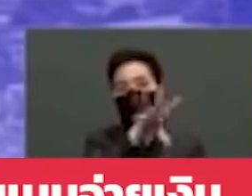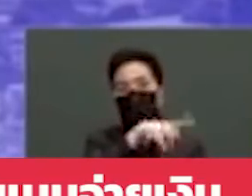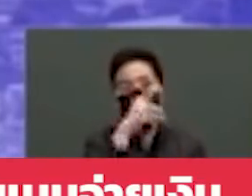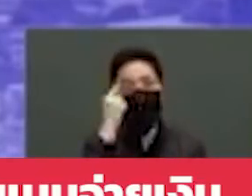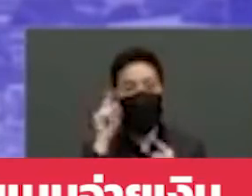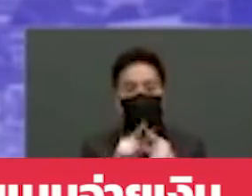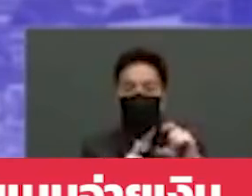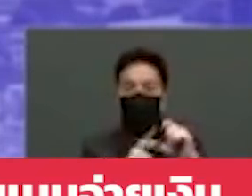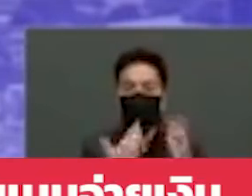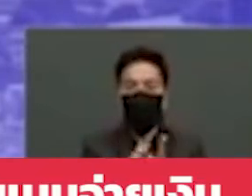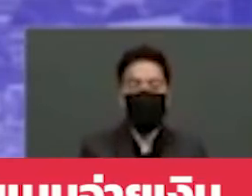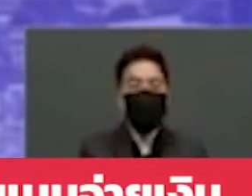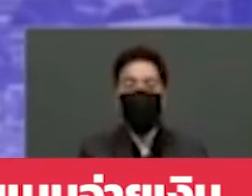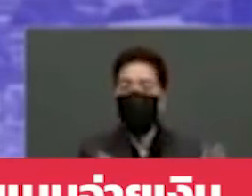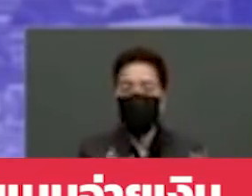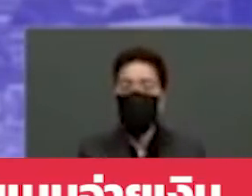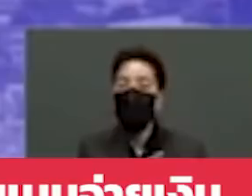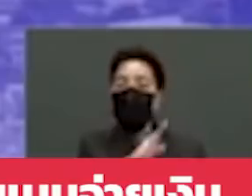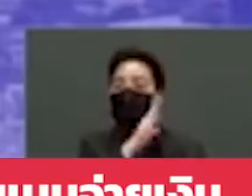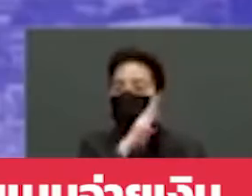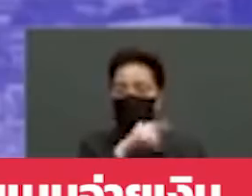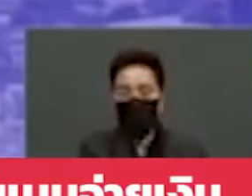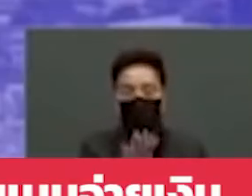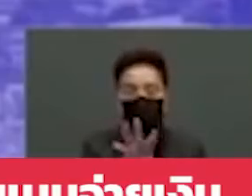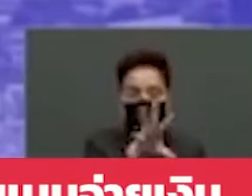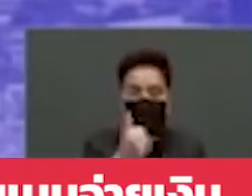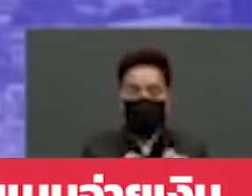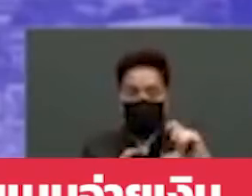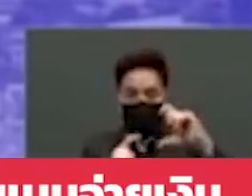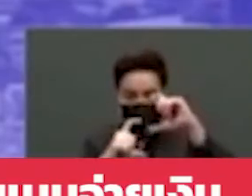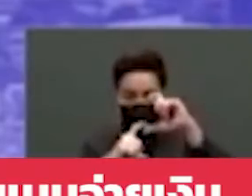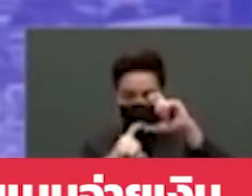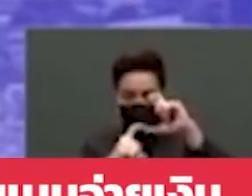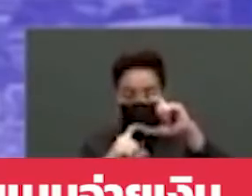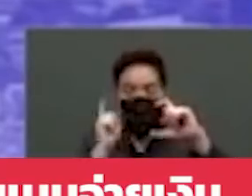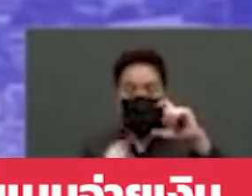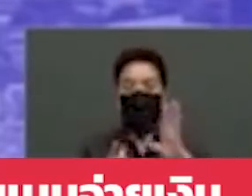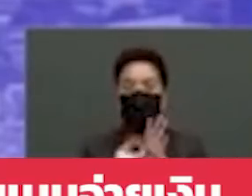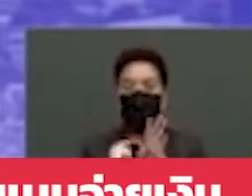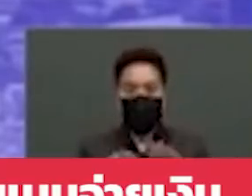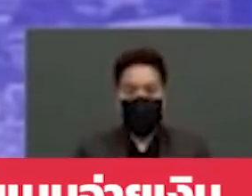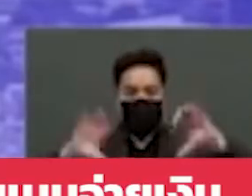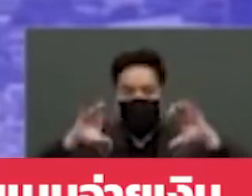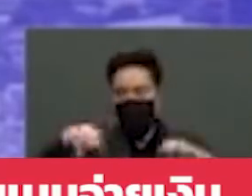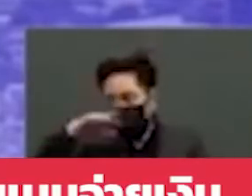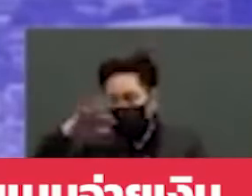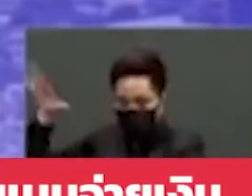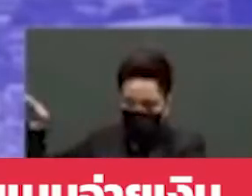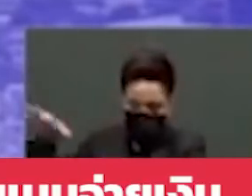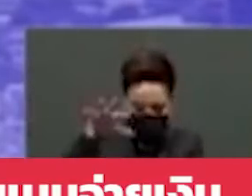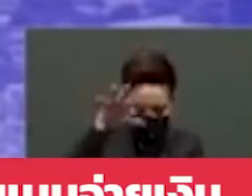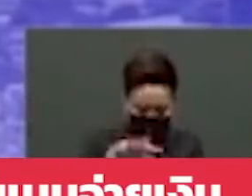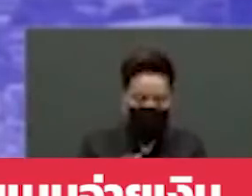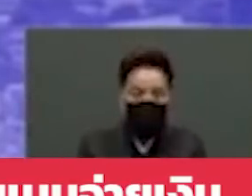นะคะเนื่องจากกำลังถูกหลอกลวงซึ่งวัคซีนไฟเซอร์เป็นอย่างไรว่าสิ่งที่รัฐจัดให้โดยล่าสุดรัฐมนตรีว่าการกระทรวงสาธารณสุข